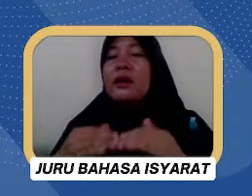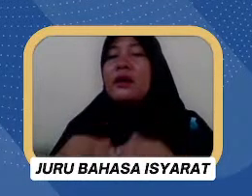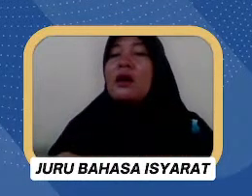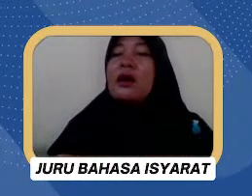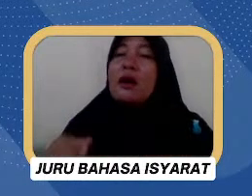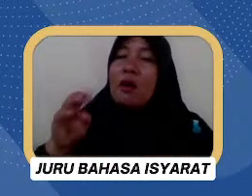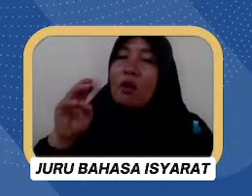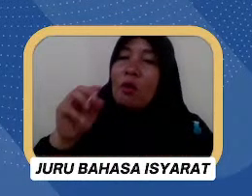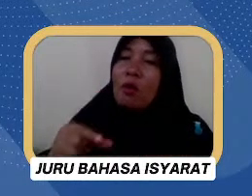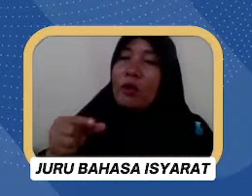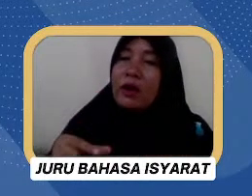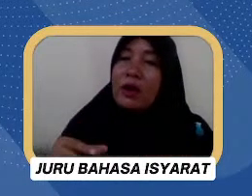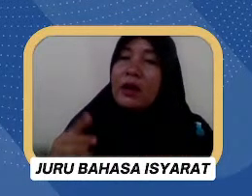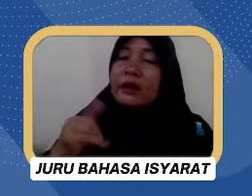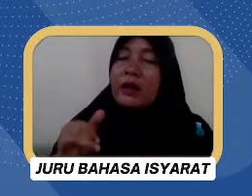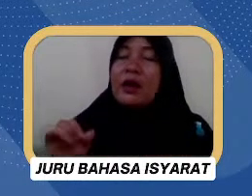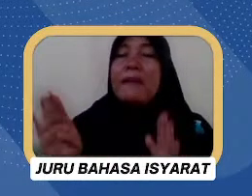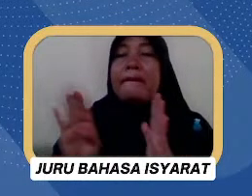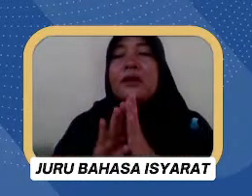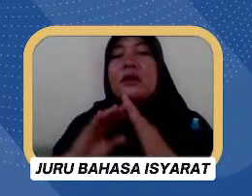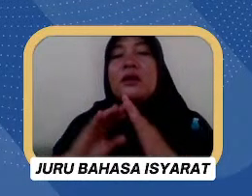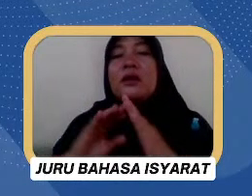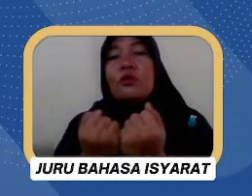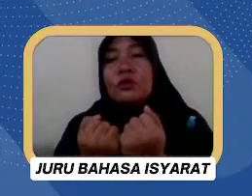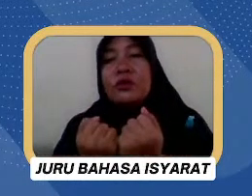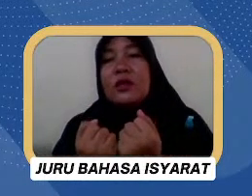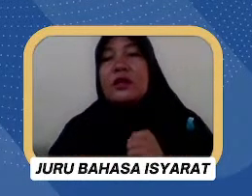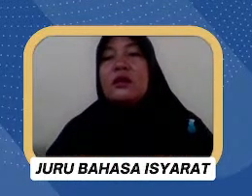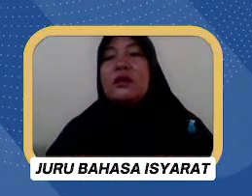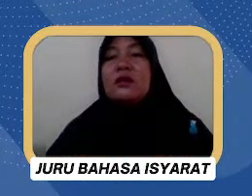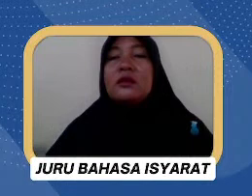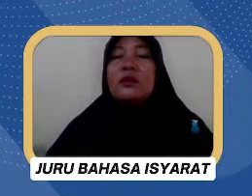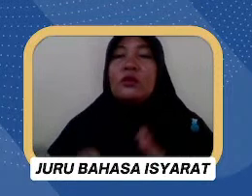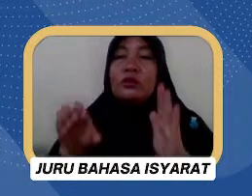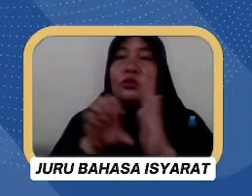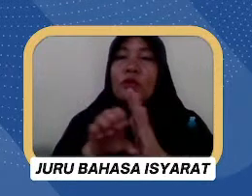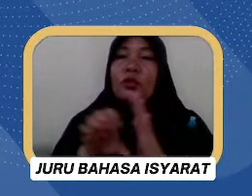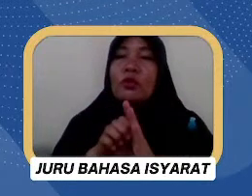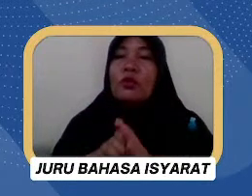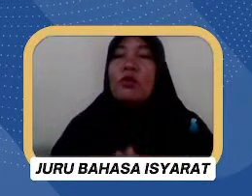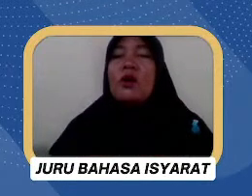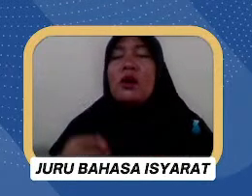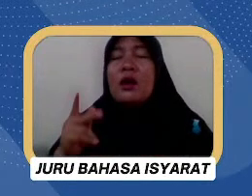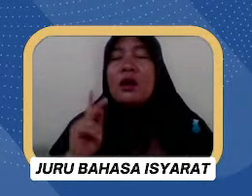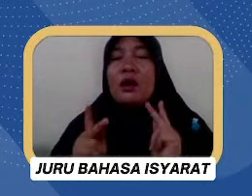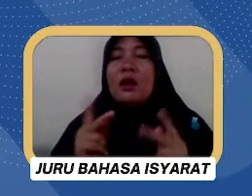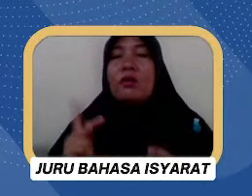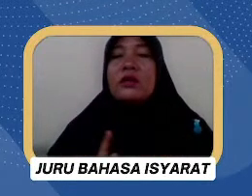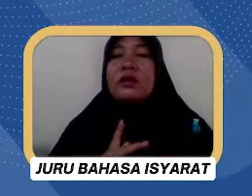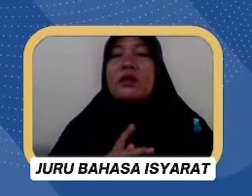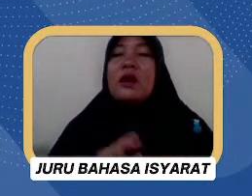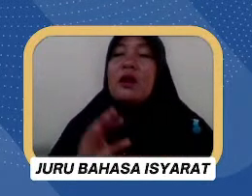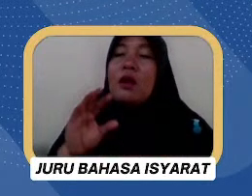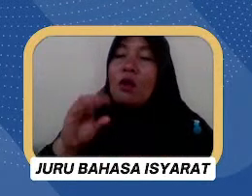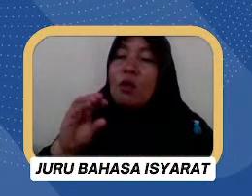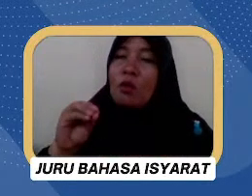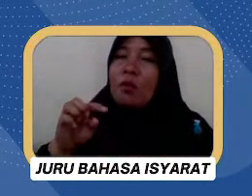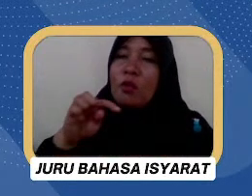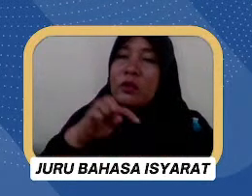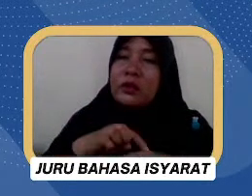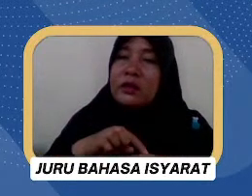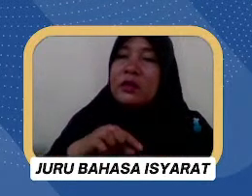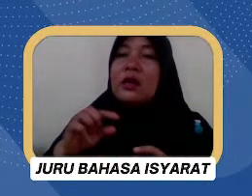Dalam apa? Dalam berkomentar, dalam menjawab, dalam memberikan komen, dan lain